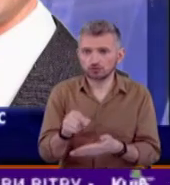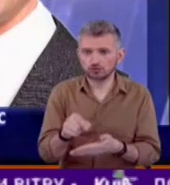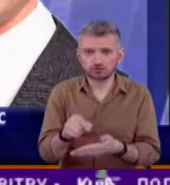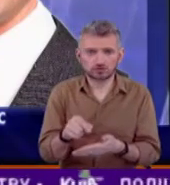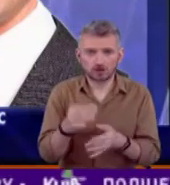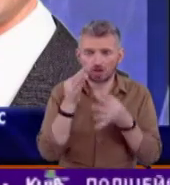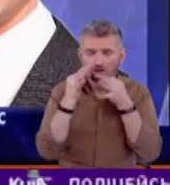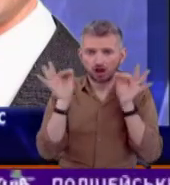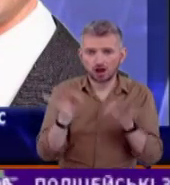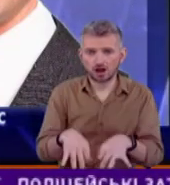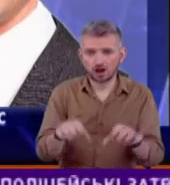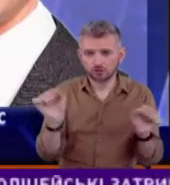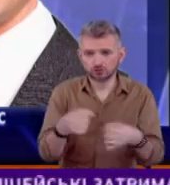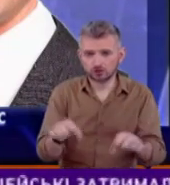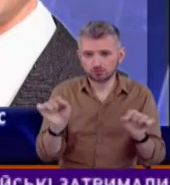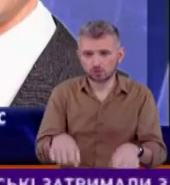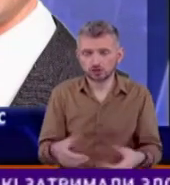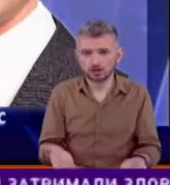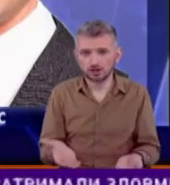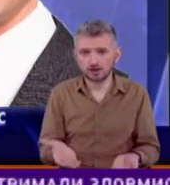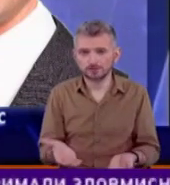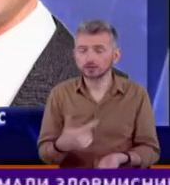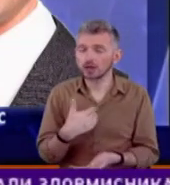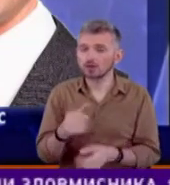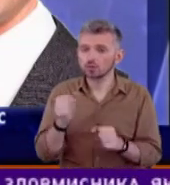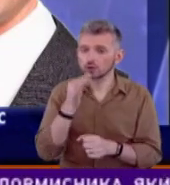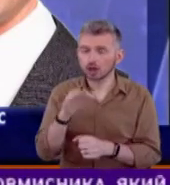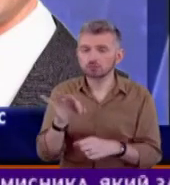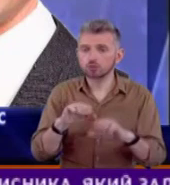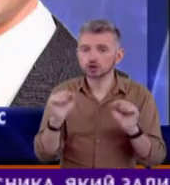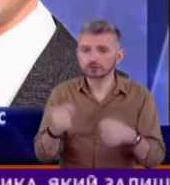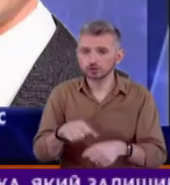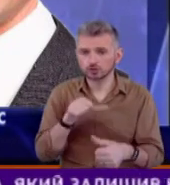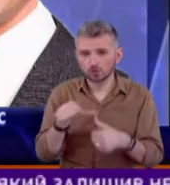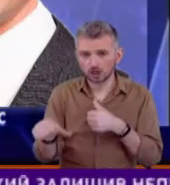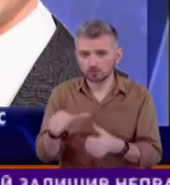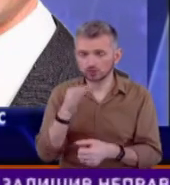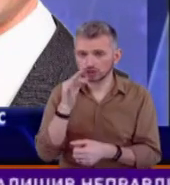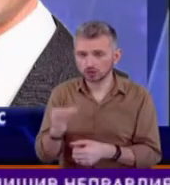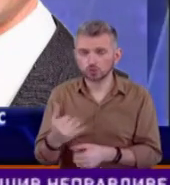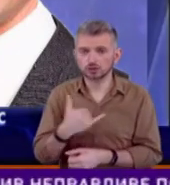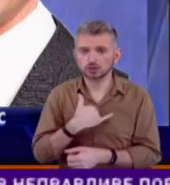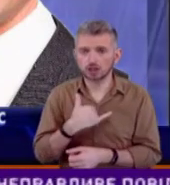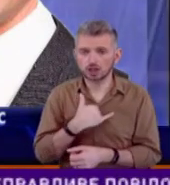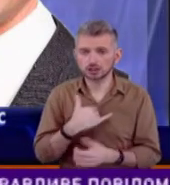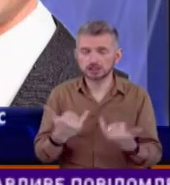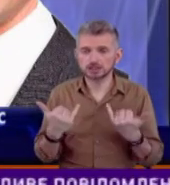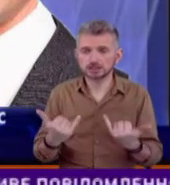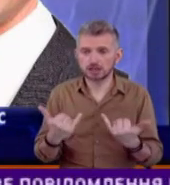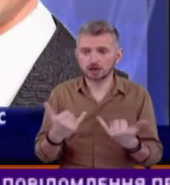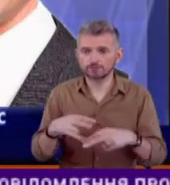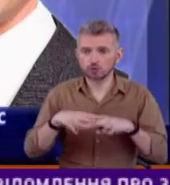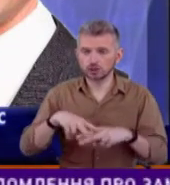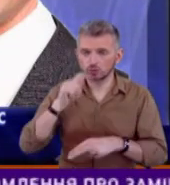лафа, погнали. Ну, я вам можу сказати, якщо по швидкості, окрему ремарку. У нас зараз в